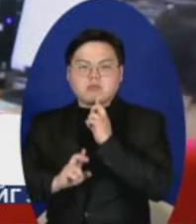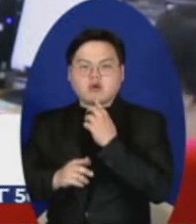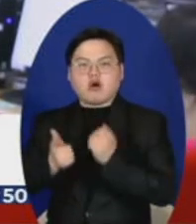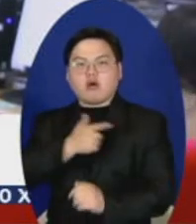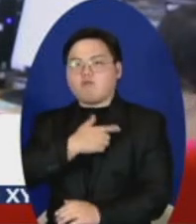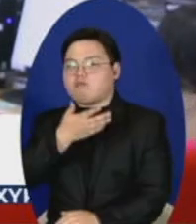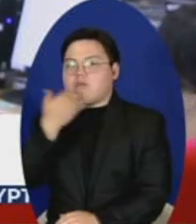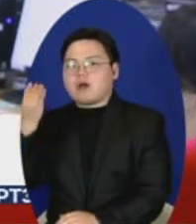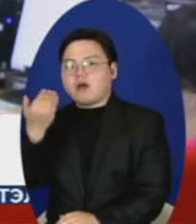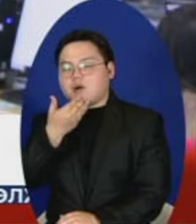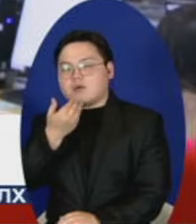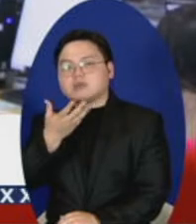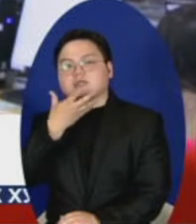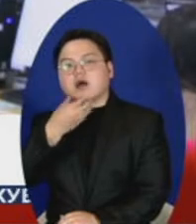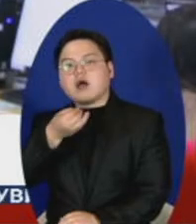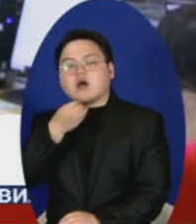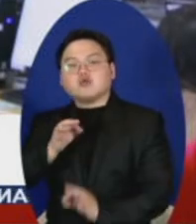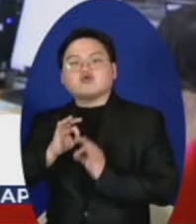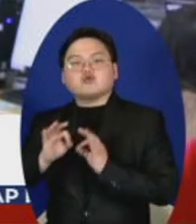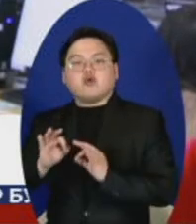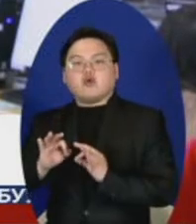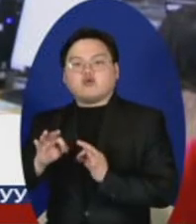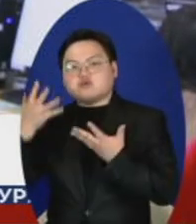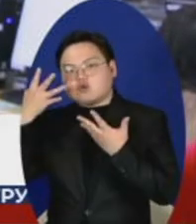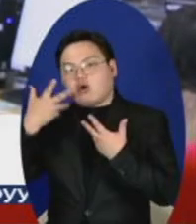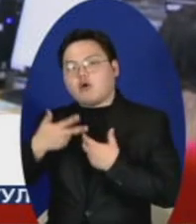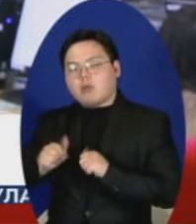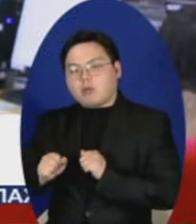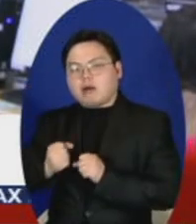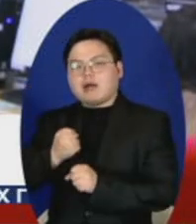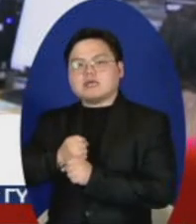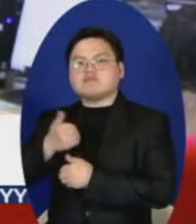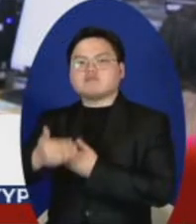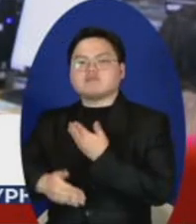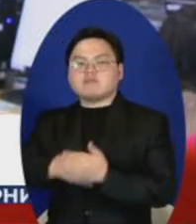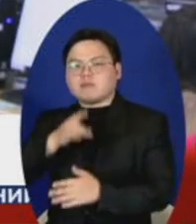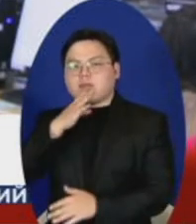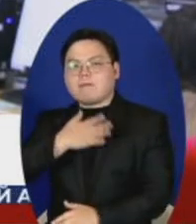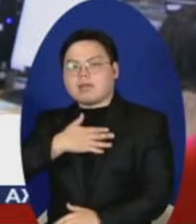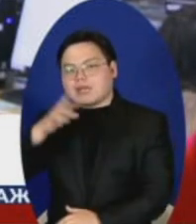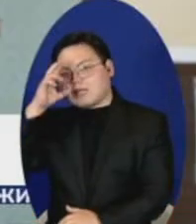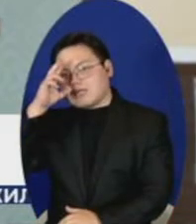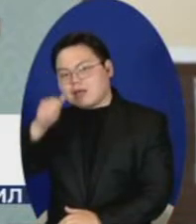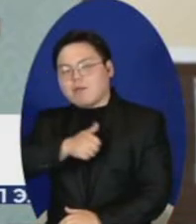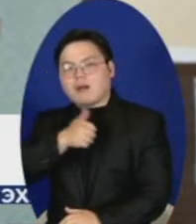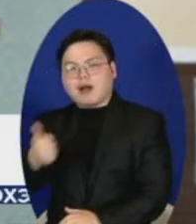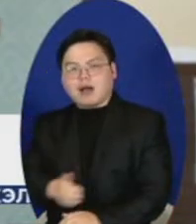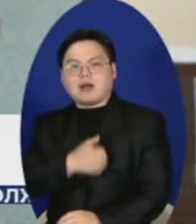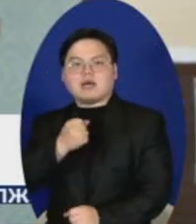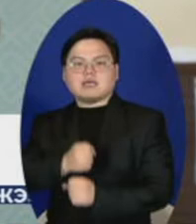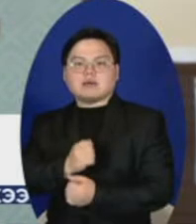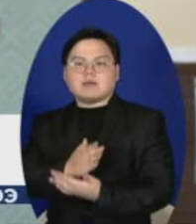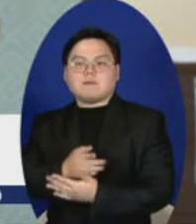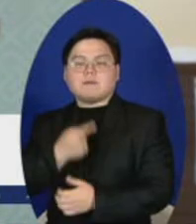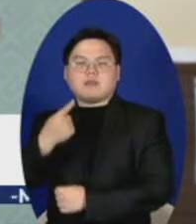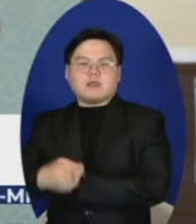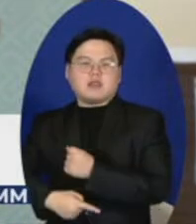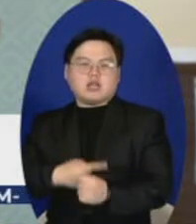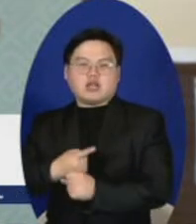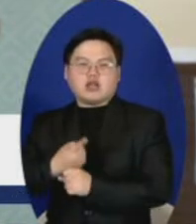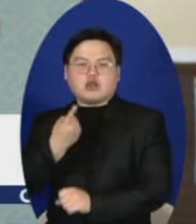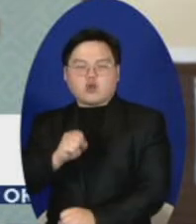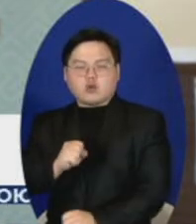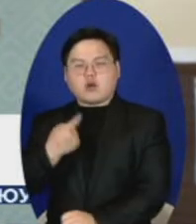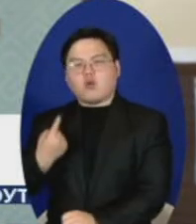бол одоо аюулгүй байдлын асуудлыг бол манай яам хангаж ажилтдаг. Жилдээ нэг удаа хүлээлт үүсгэж